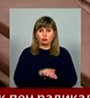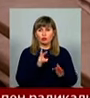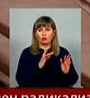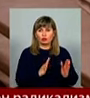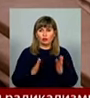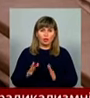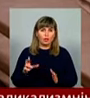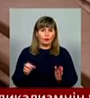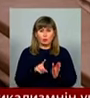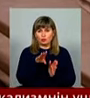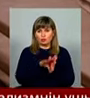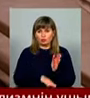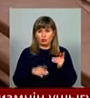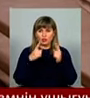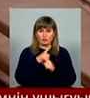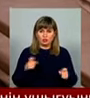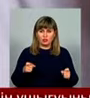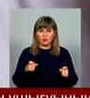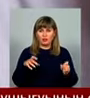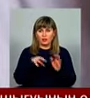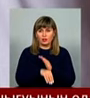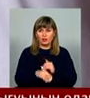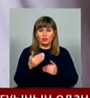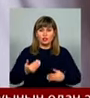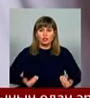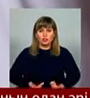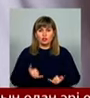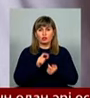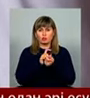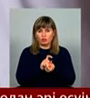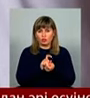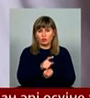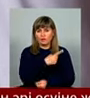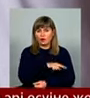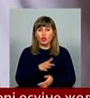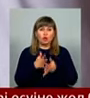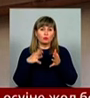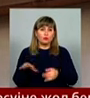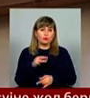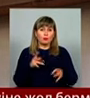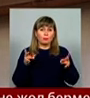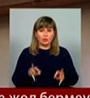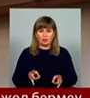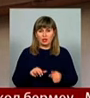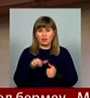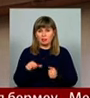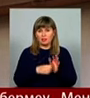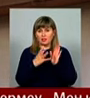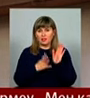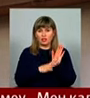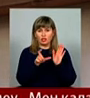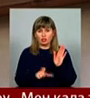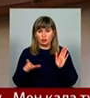стабильное, без ухудшений, сообщает в профильном ведомстве. За их жизнь сейчас борются врачи. Больше всего пострадавших, а именно 19